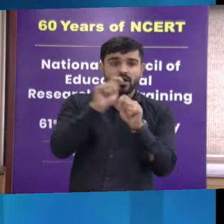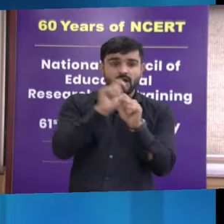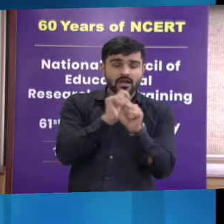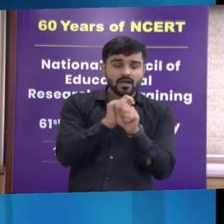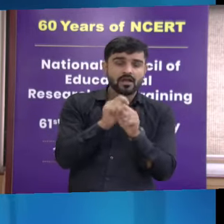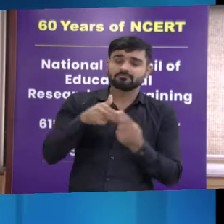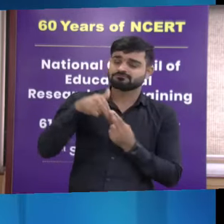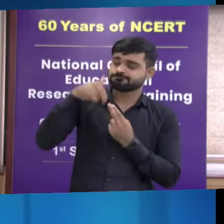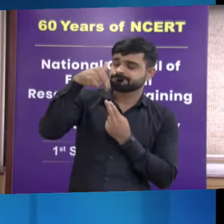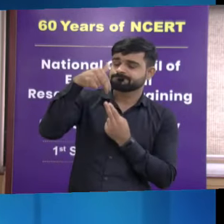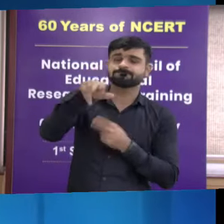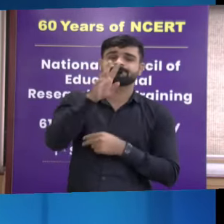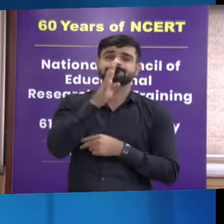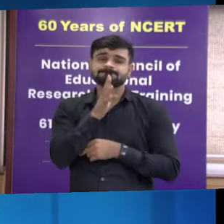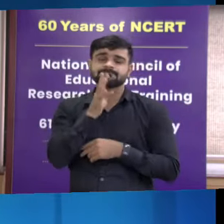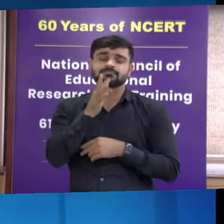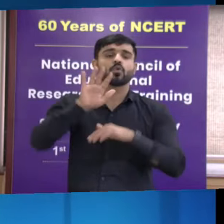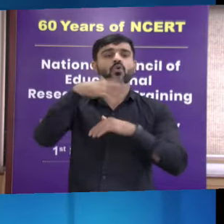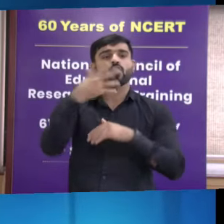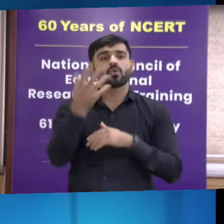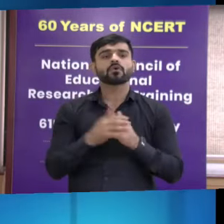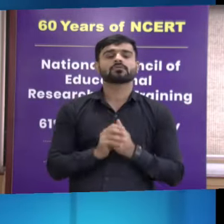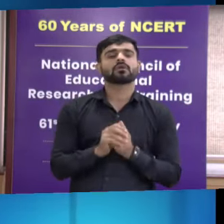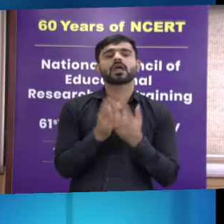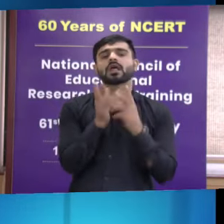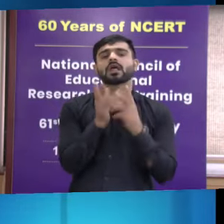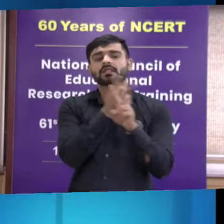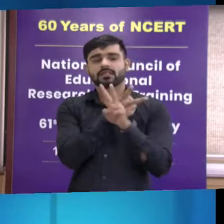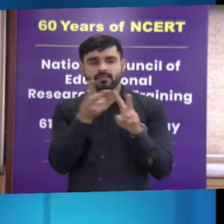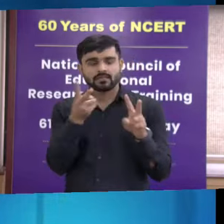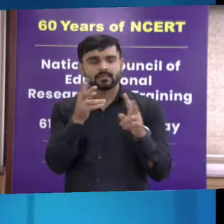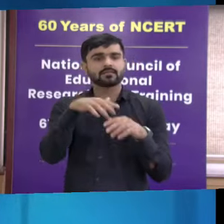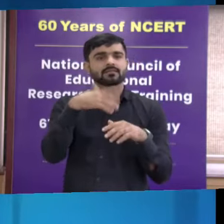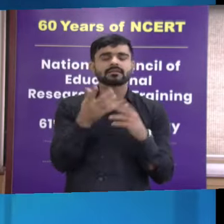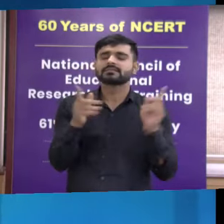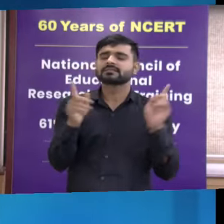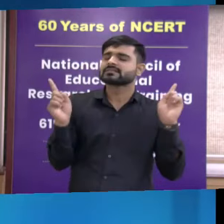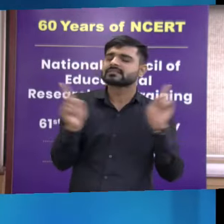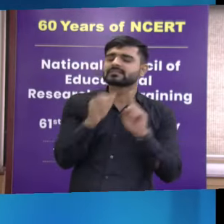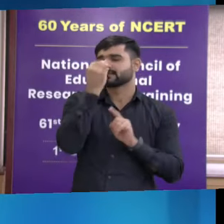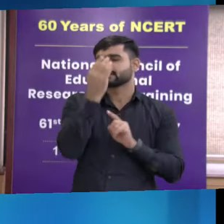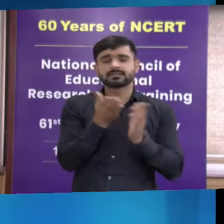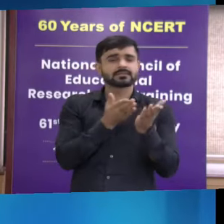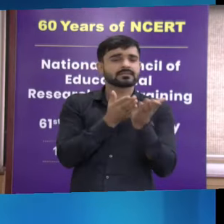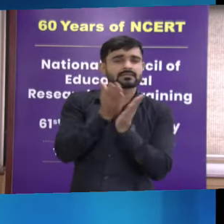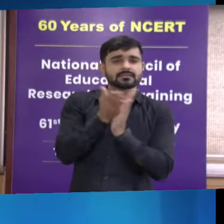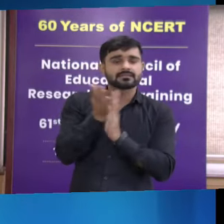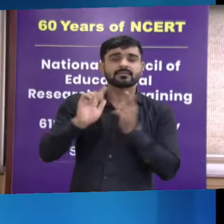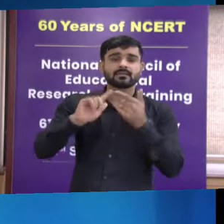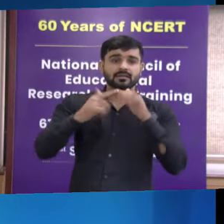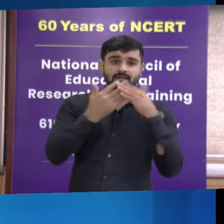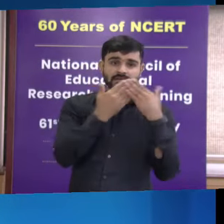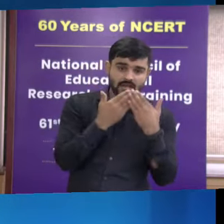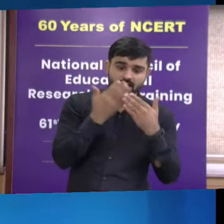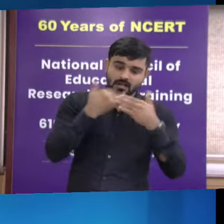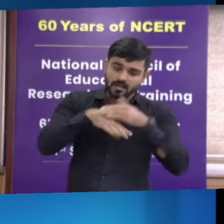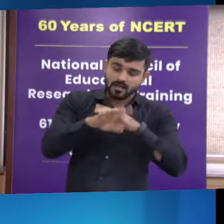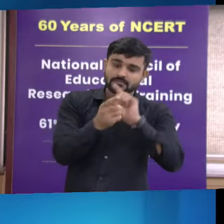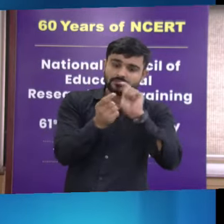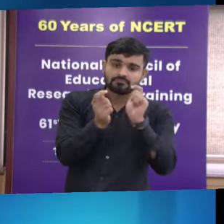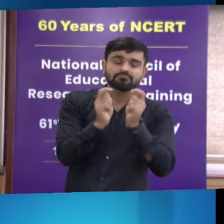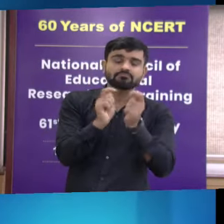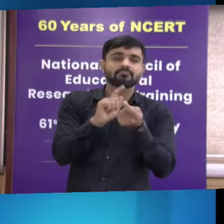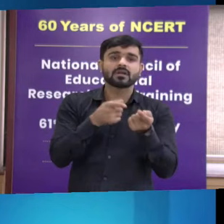बताया तथा बहुत एक सरल तरीके से उन्होंने शिक्षा में किस प्रकार